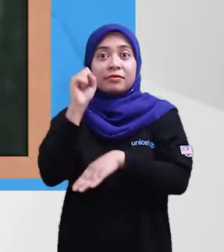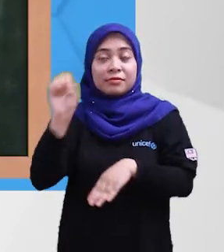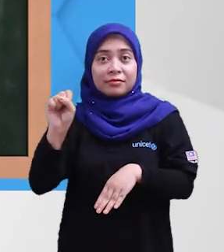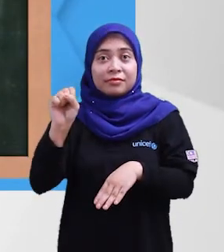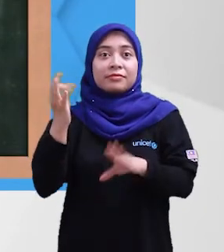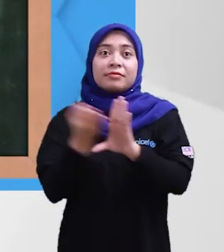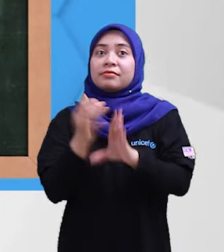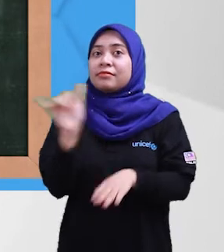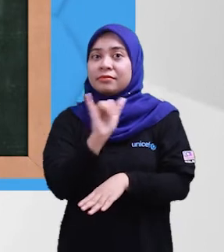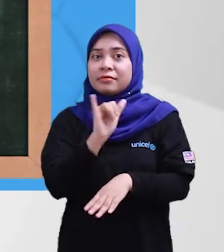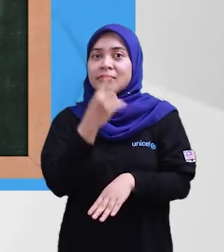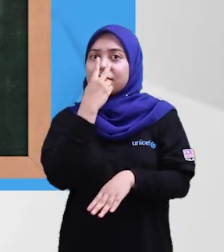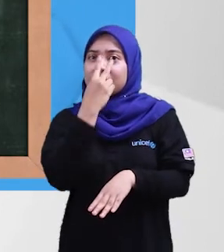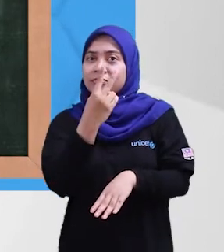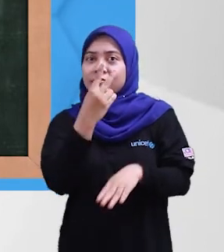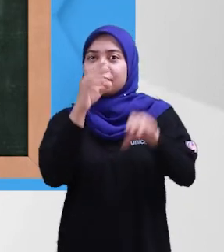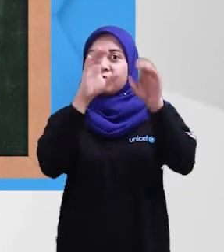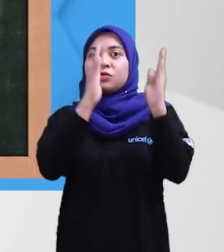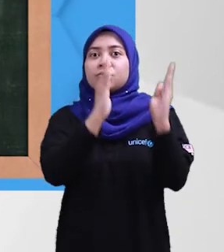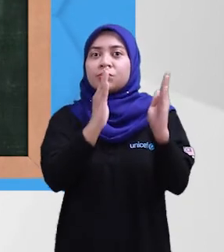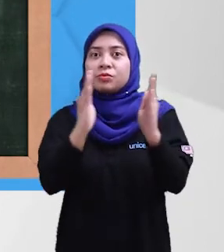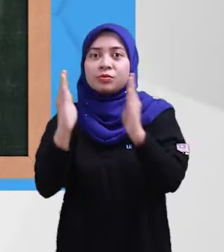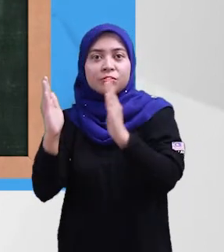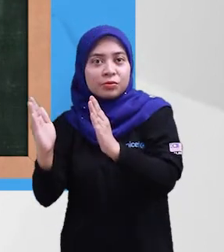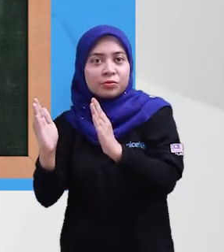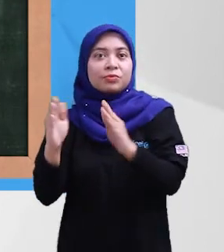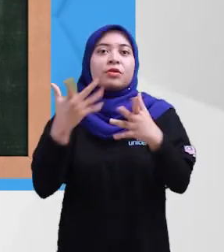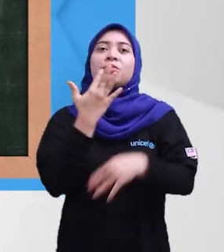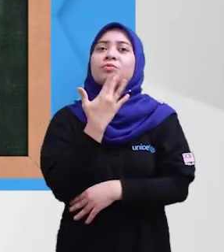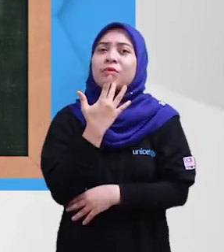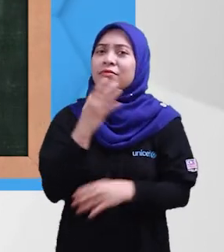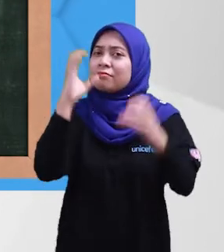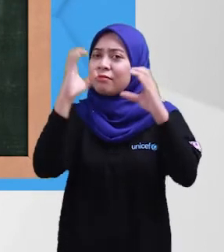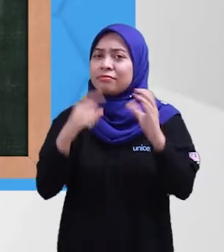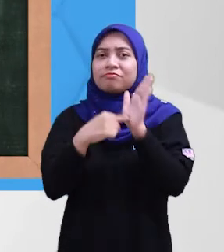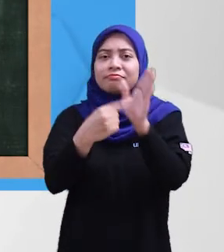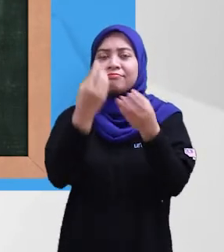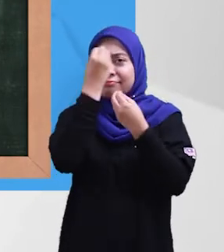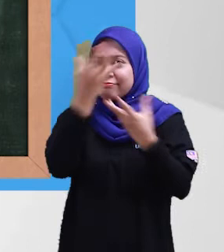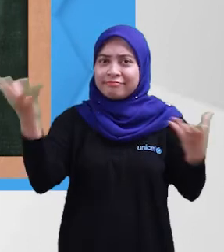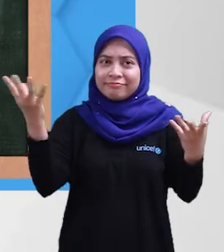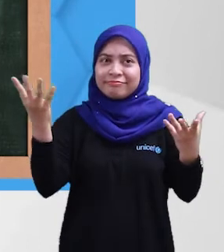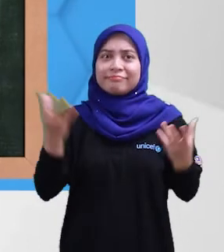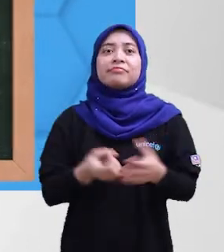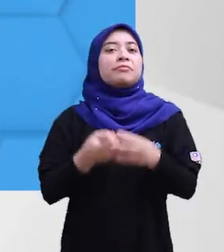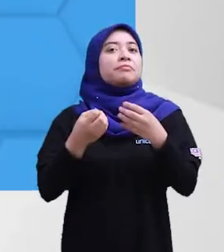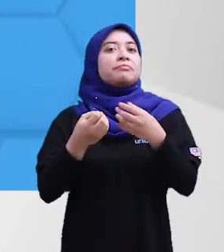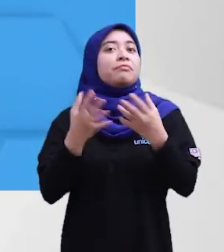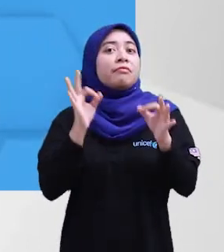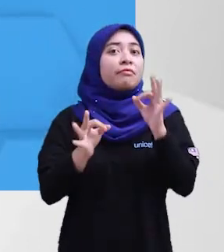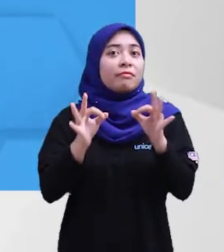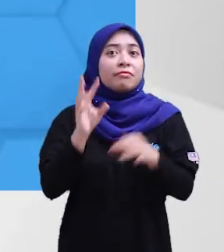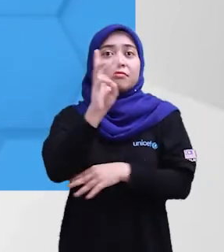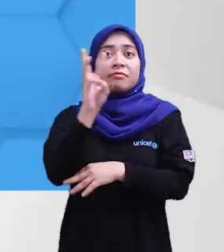menggunakan CSS fail yang sama akan kelihatan sama dari segi susun atur, warna dan cara persembahan maklumat. Bayangkan